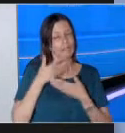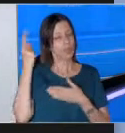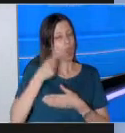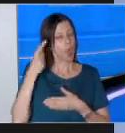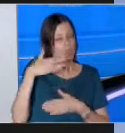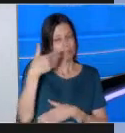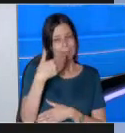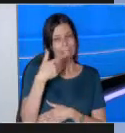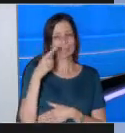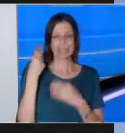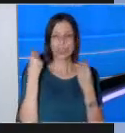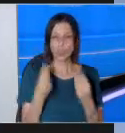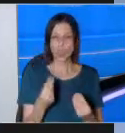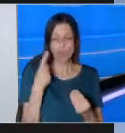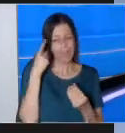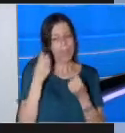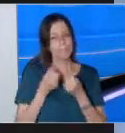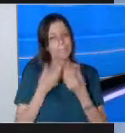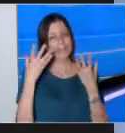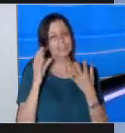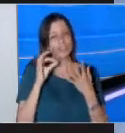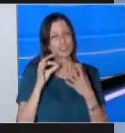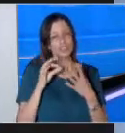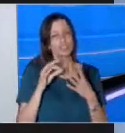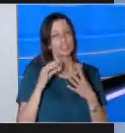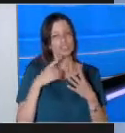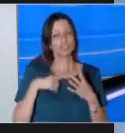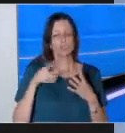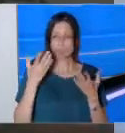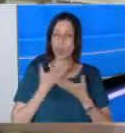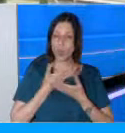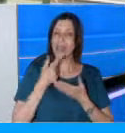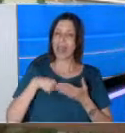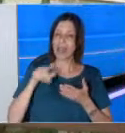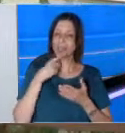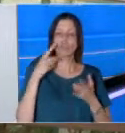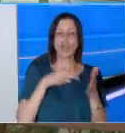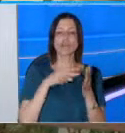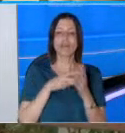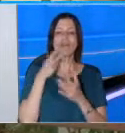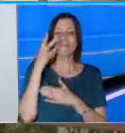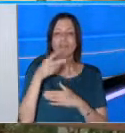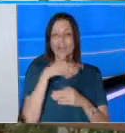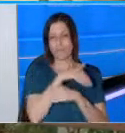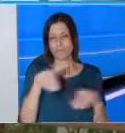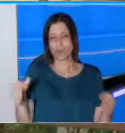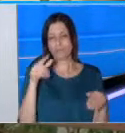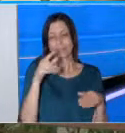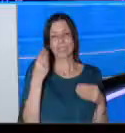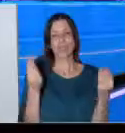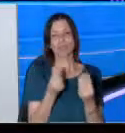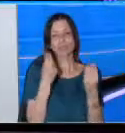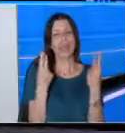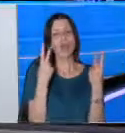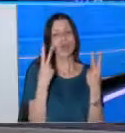שכך. והמסר של הנהלת חברה מקובל גם עלינו, שהחשמל חוצה גבולות, והוא מוצר חיוני